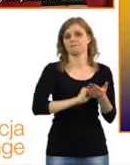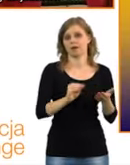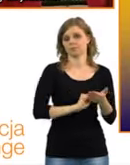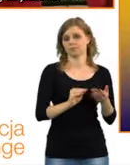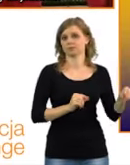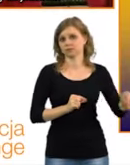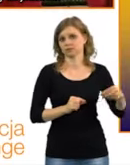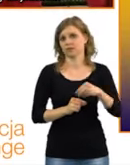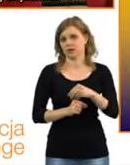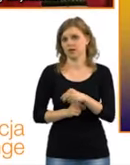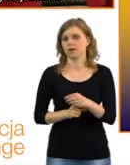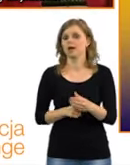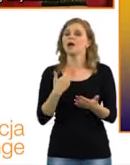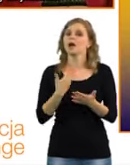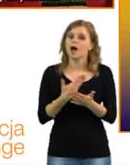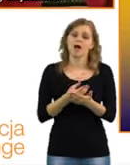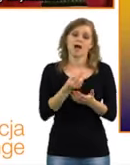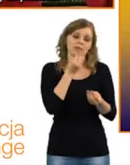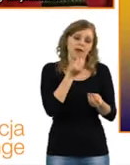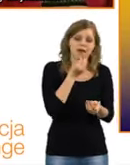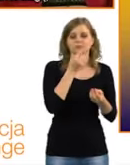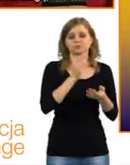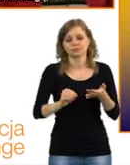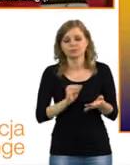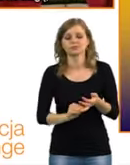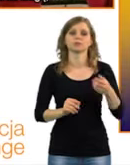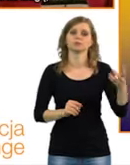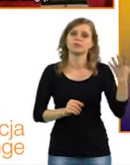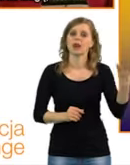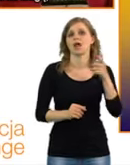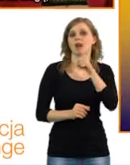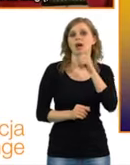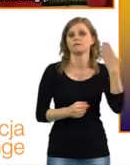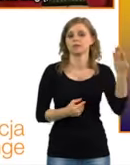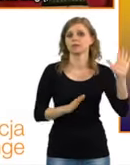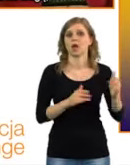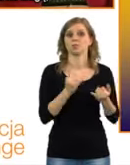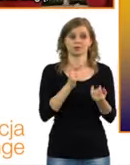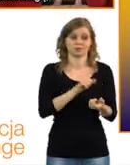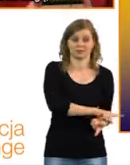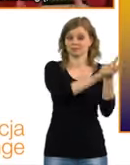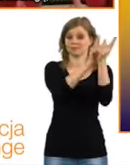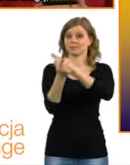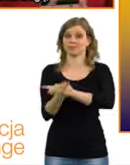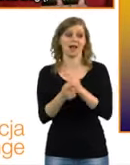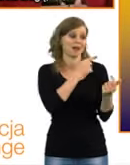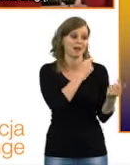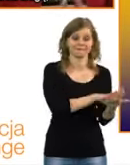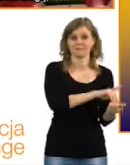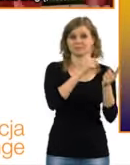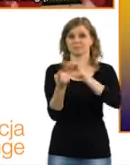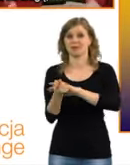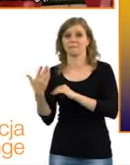do posługiwania się, do pisania, do jedzenia, ponieważ przy przestawianiu dziecka z ręki